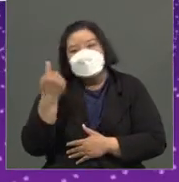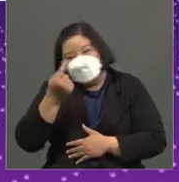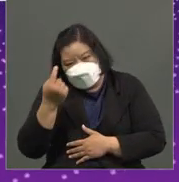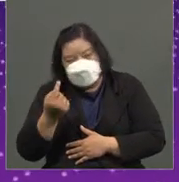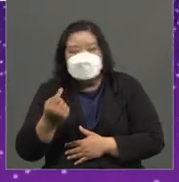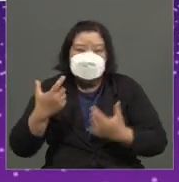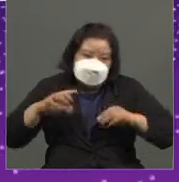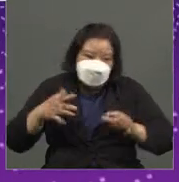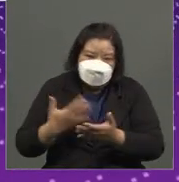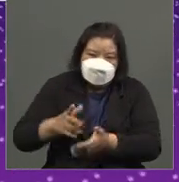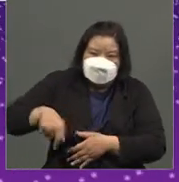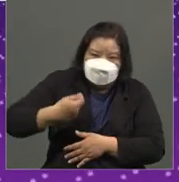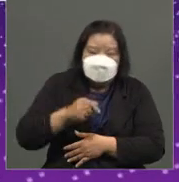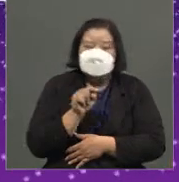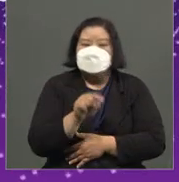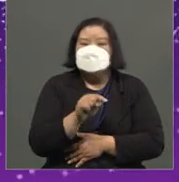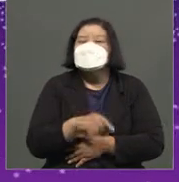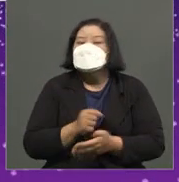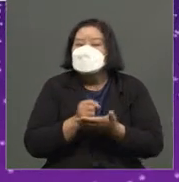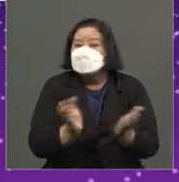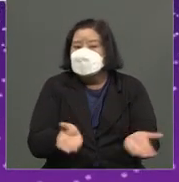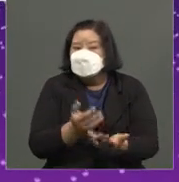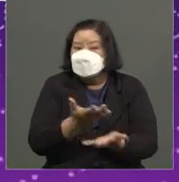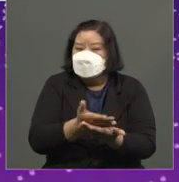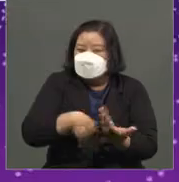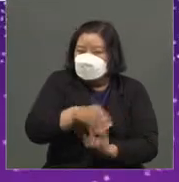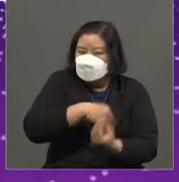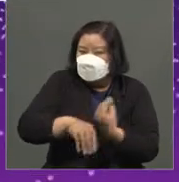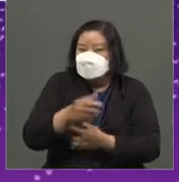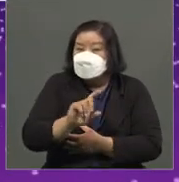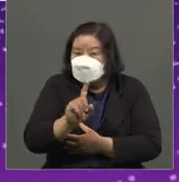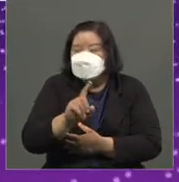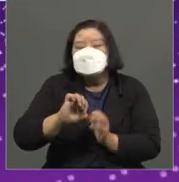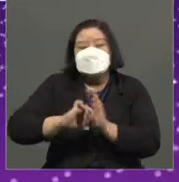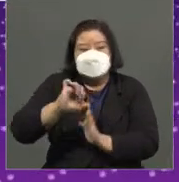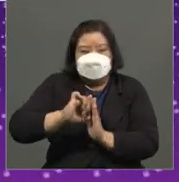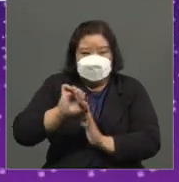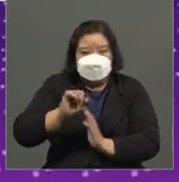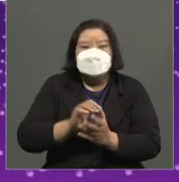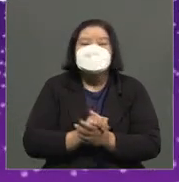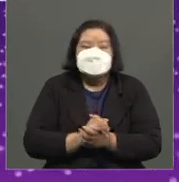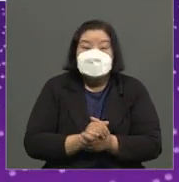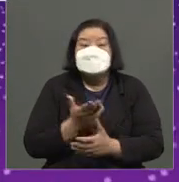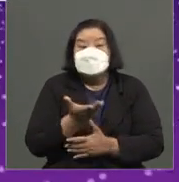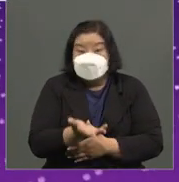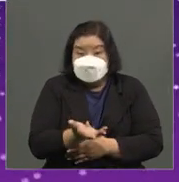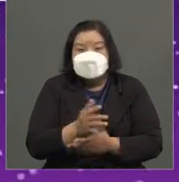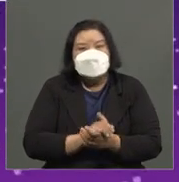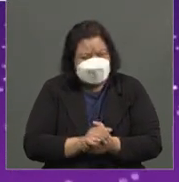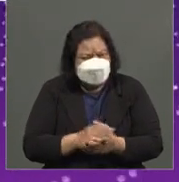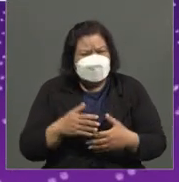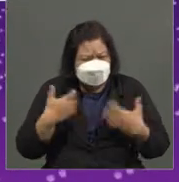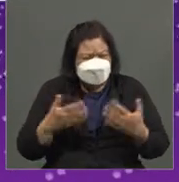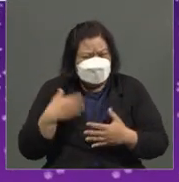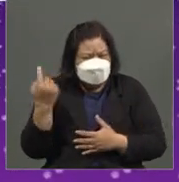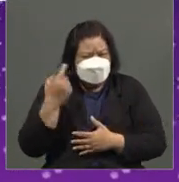ปัจจัยสนับสนุนสำคัญในการฟื้นตัวทางเศรษฐกิจของจังหวัดเชียงใหม่และในช่วงนี้ครับบรรยากาศในพื้นที่ก็เริ่มคึกคักมี